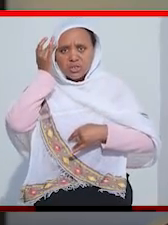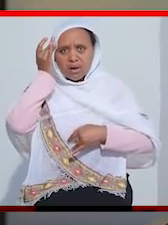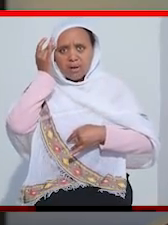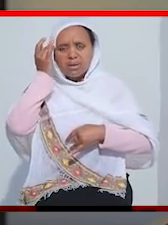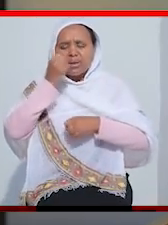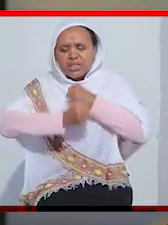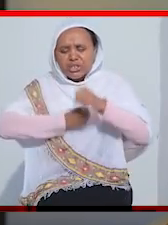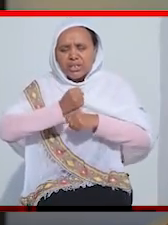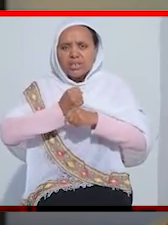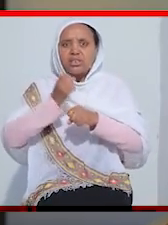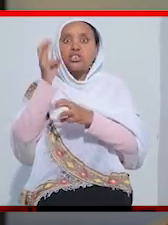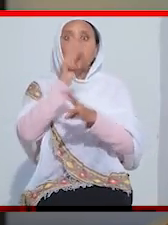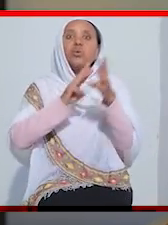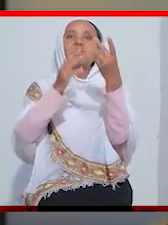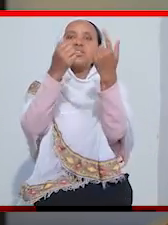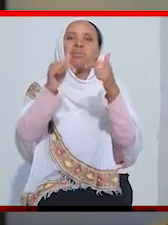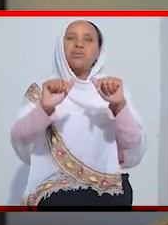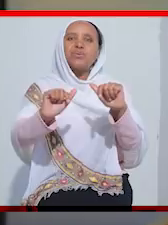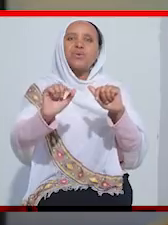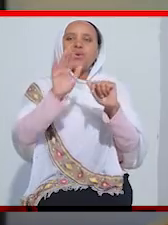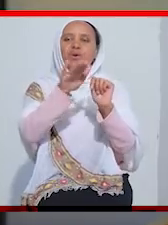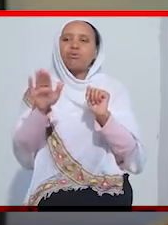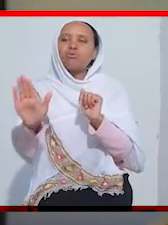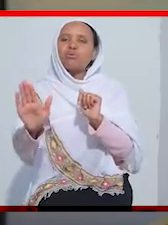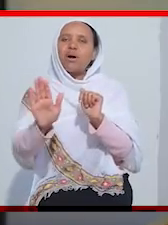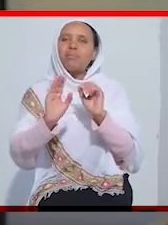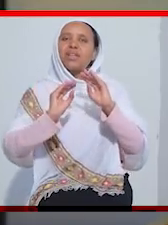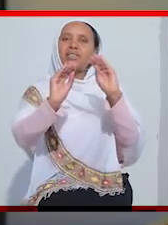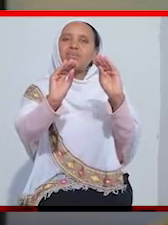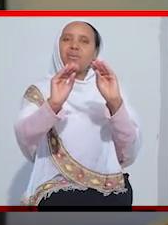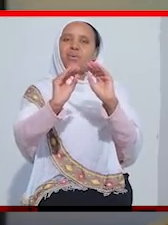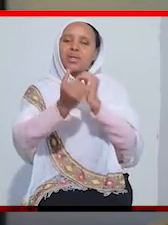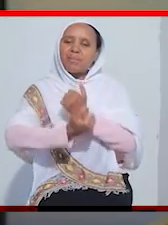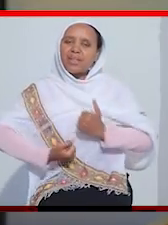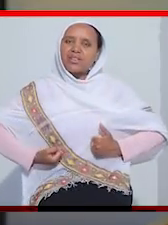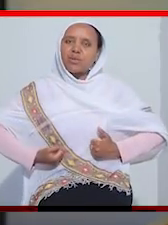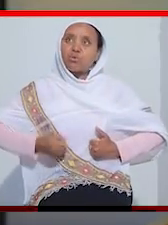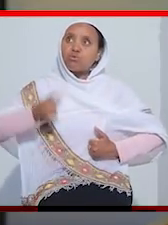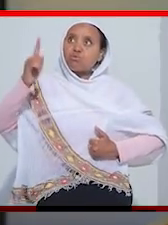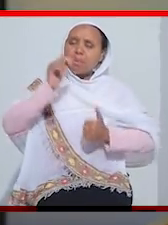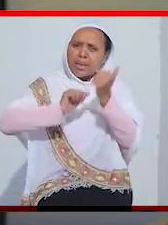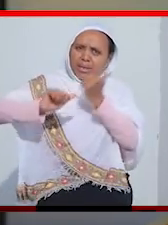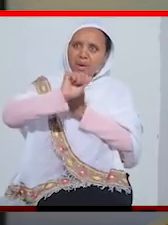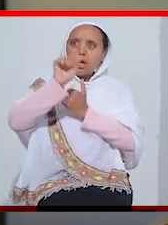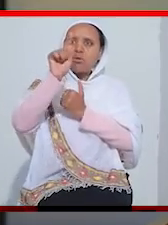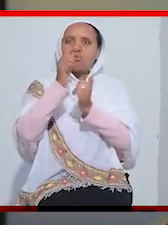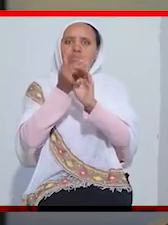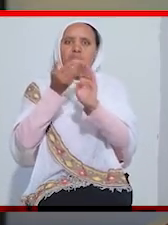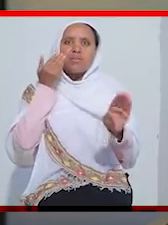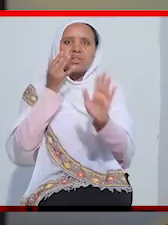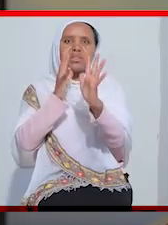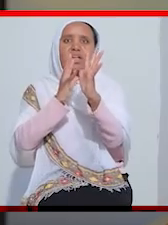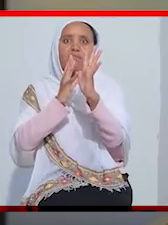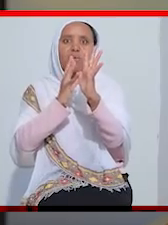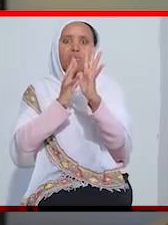የቸነፈር፣ የበሽታ፣ የመጨነቅ ችግሮች ሲመጡ ለልጆቿ የምታስተምረው የምታስታጥቀው እሷም ቅድሚያ